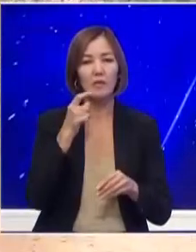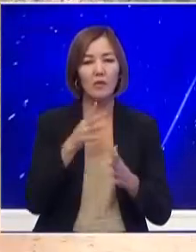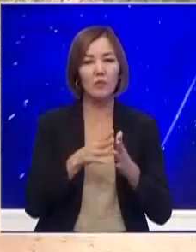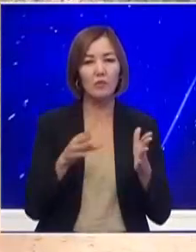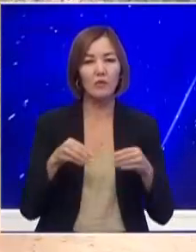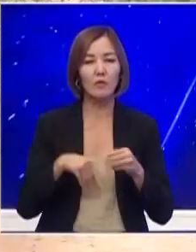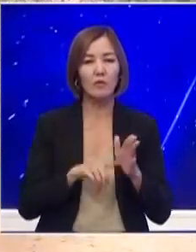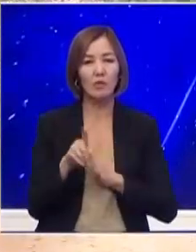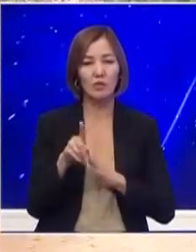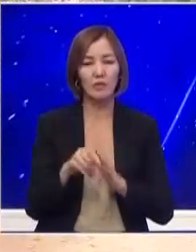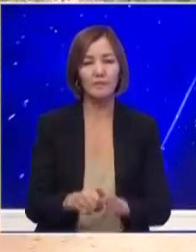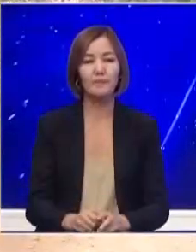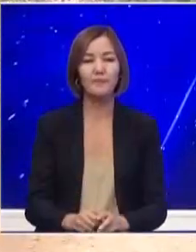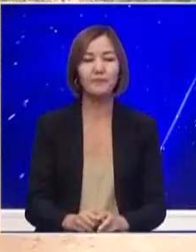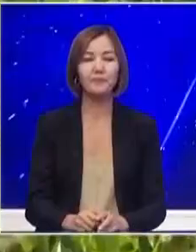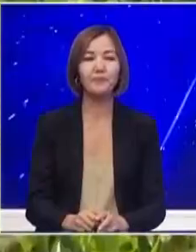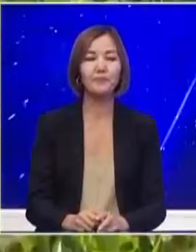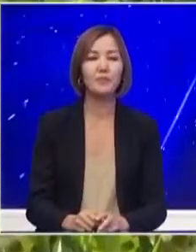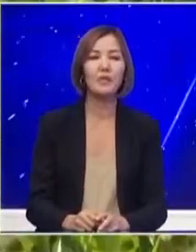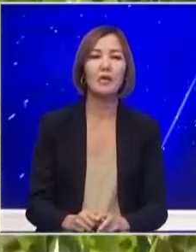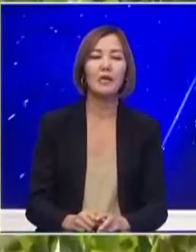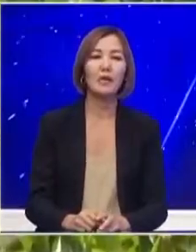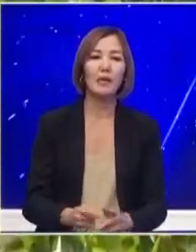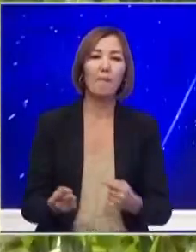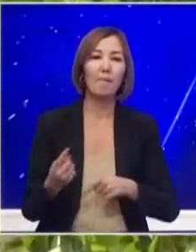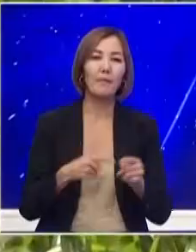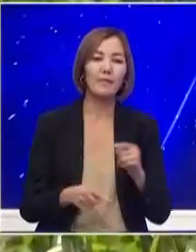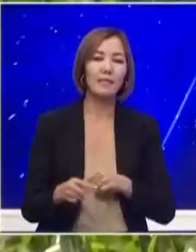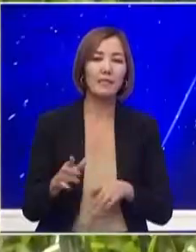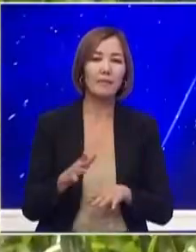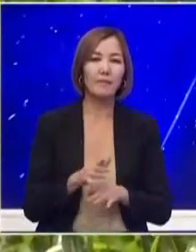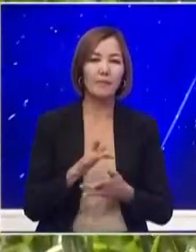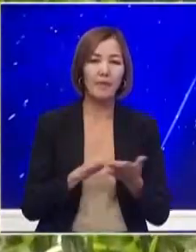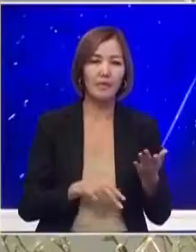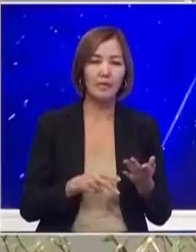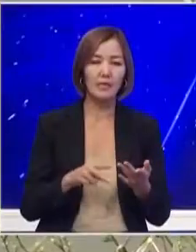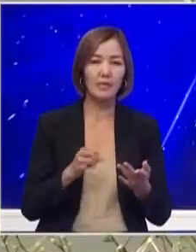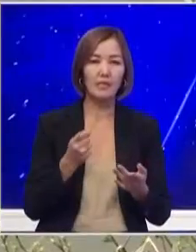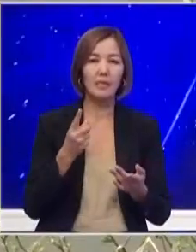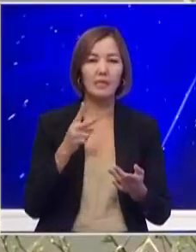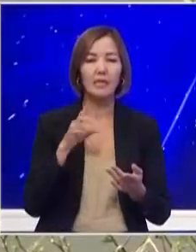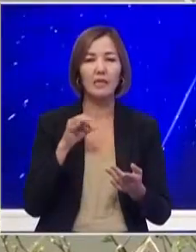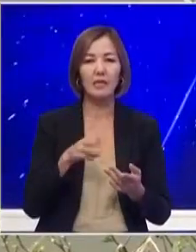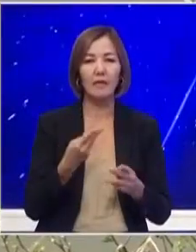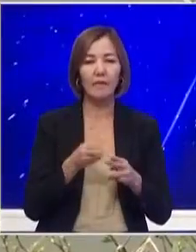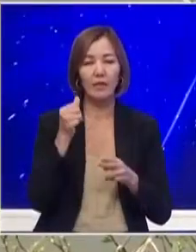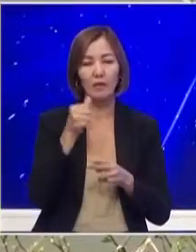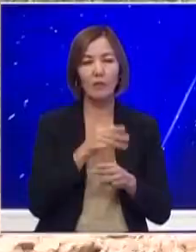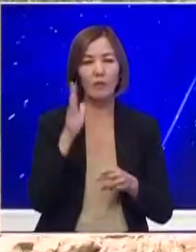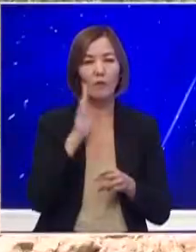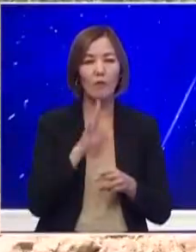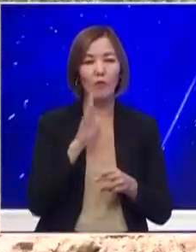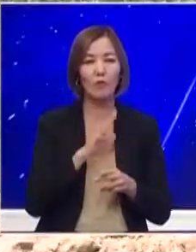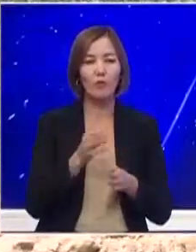Однако владелец крестьянского хозяйства, занимающийся бизнесом уже на протяжении нескольких лет, говорит, что в этом году цена на поливную